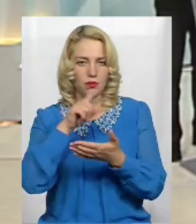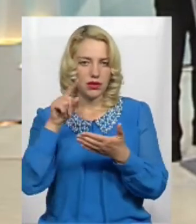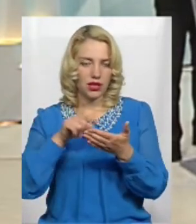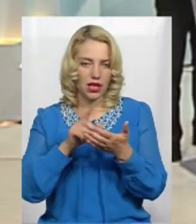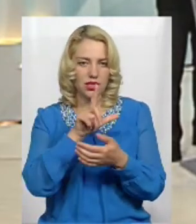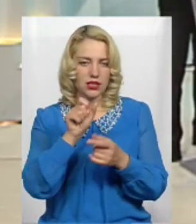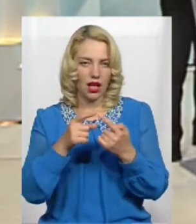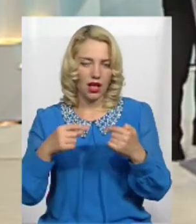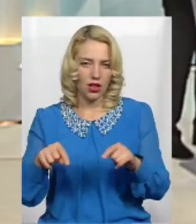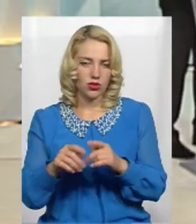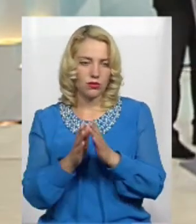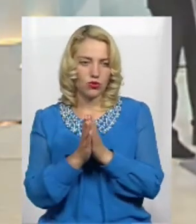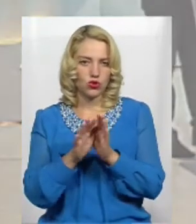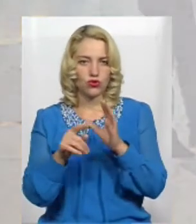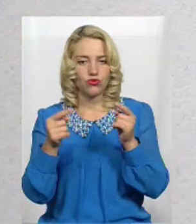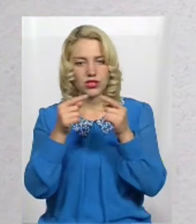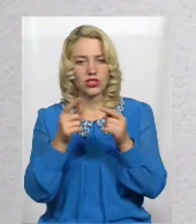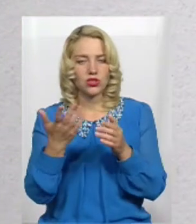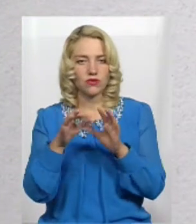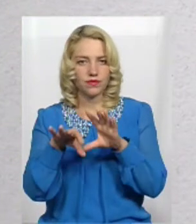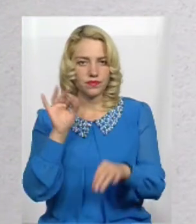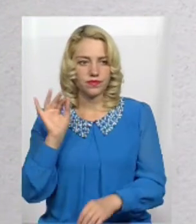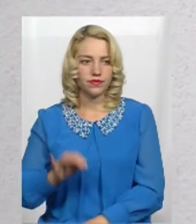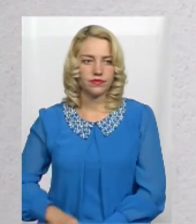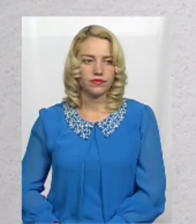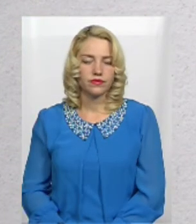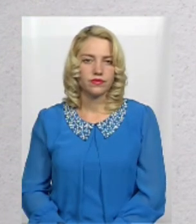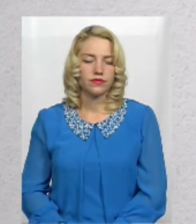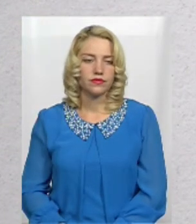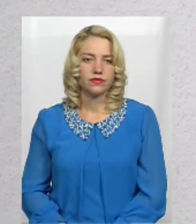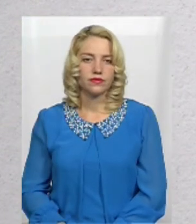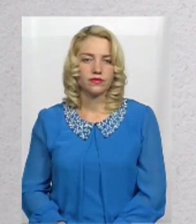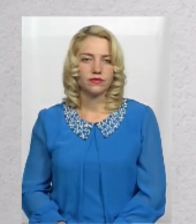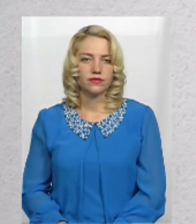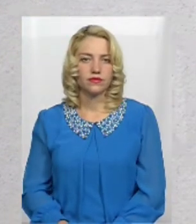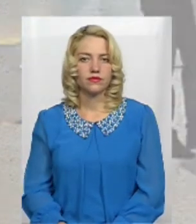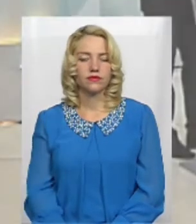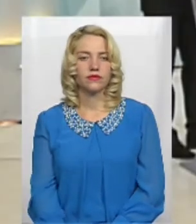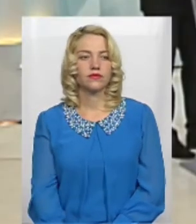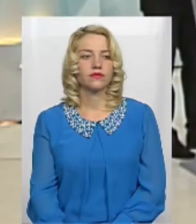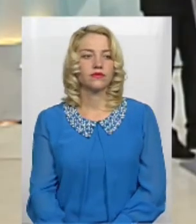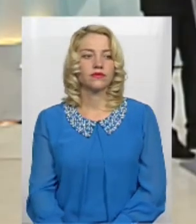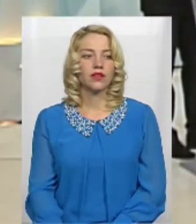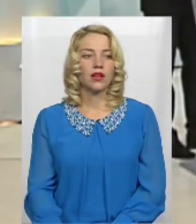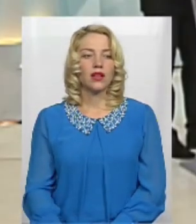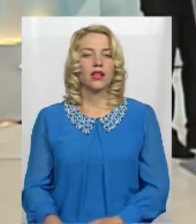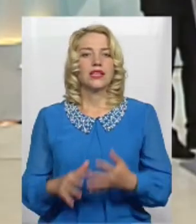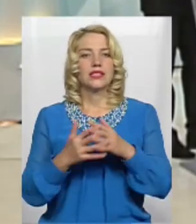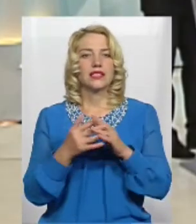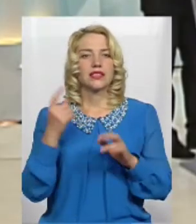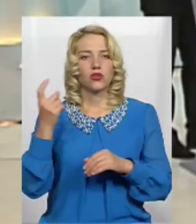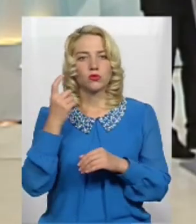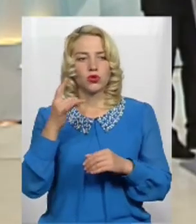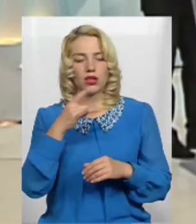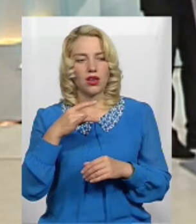галузями. Попрошу визначатися із галузю і озвучу питання. Так як ми є